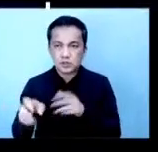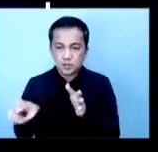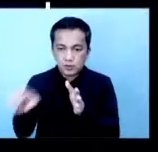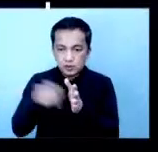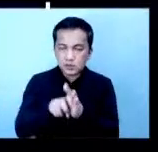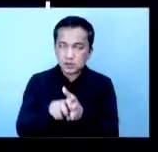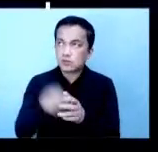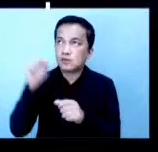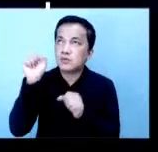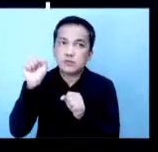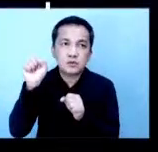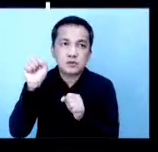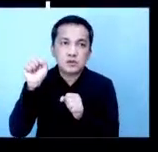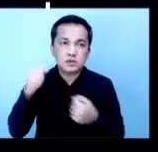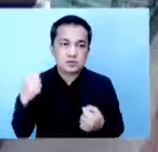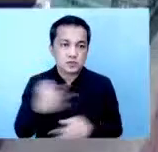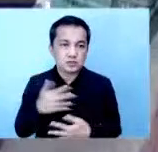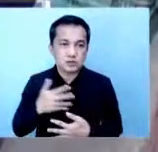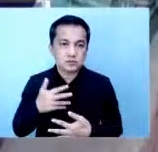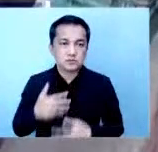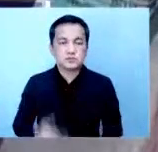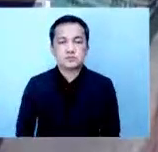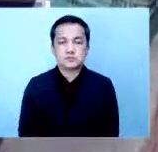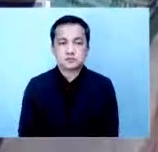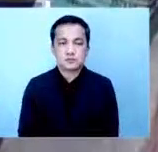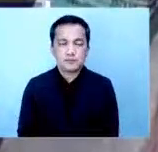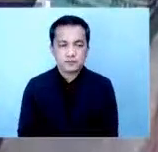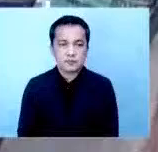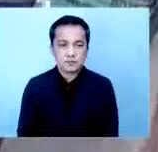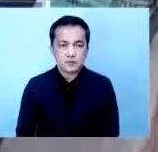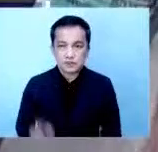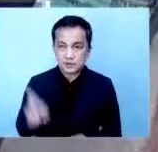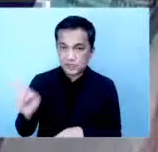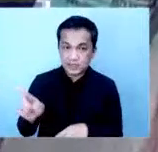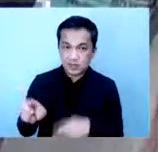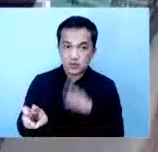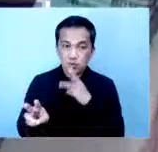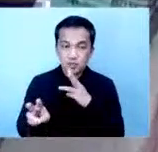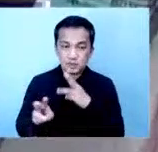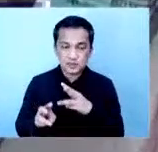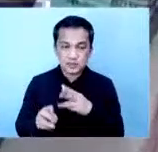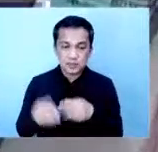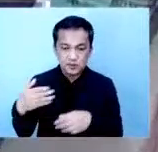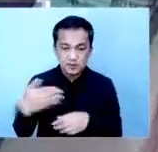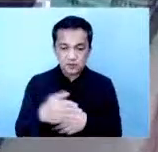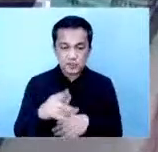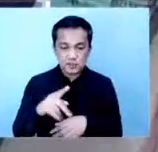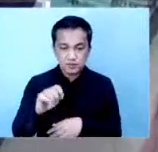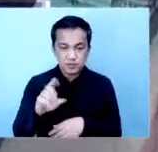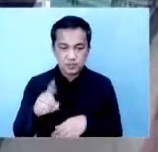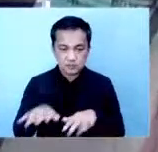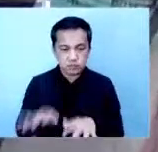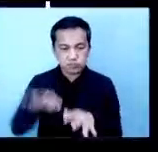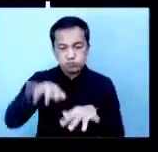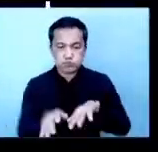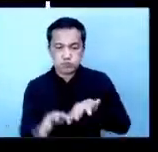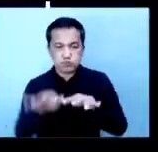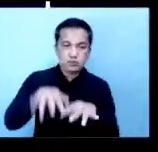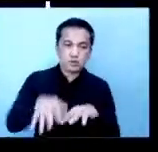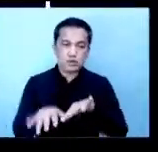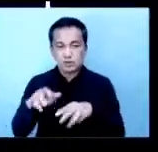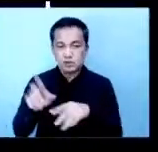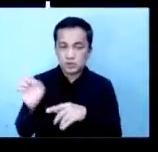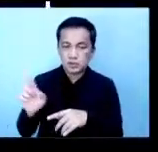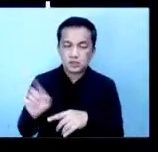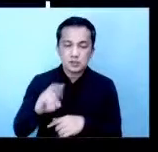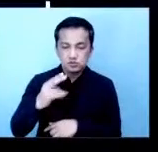bagon nabalot ng takot. Halos umapaw naman ang tubig sa fish pond na ito sa isang farm sa Chonghua County. Ang